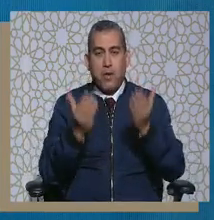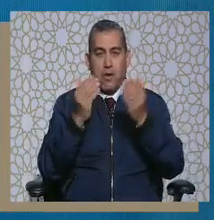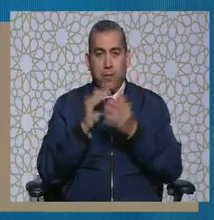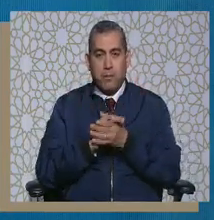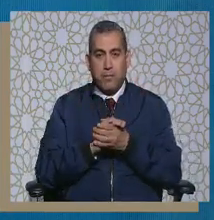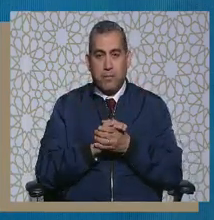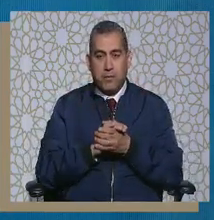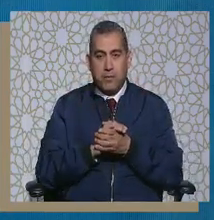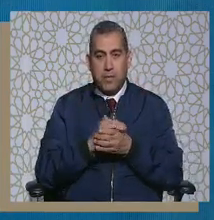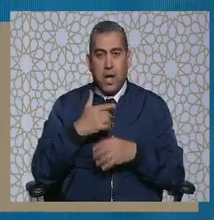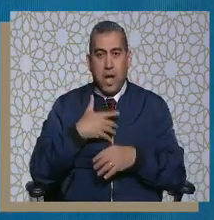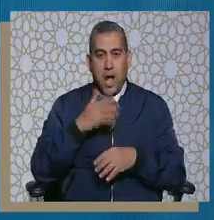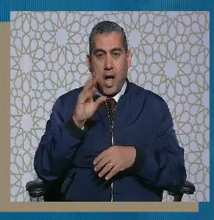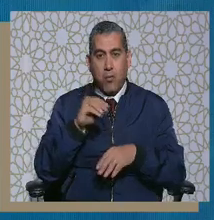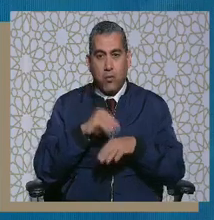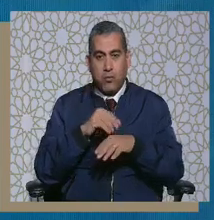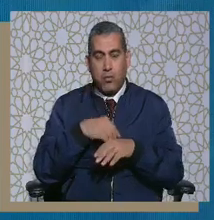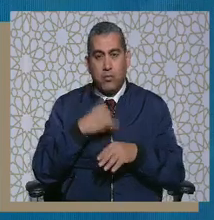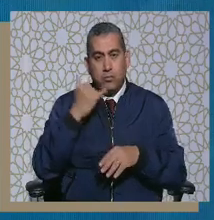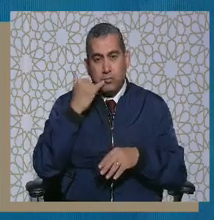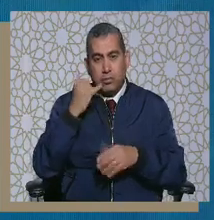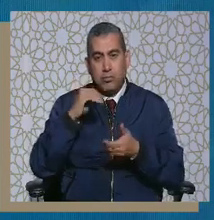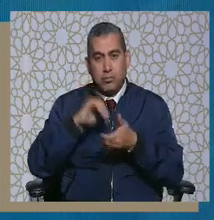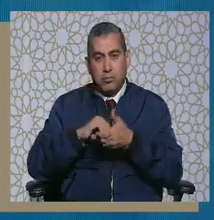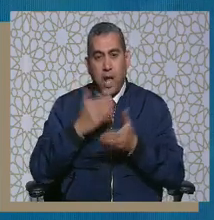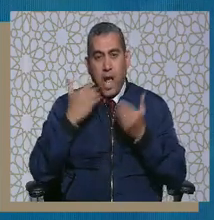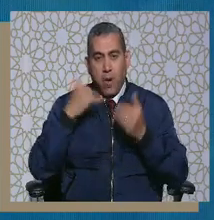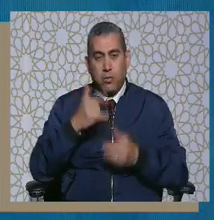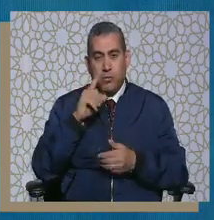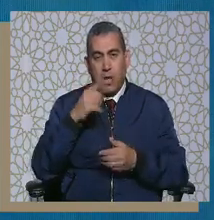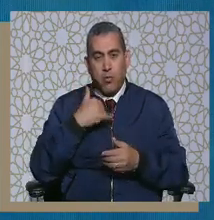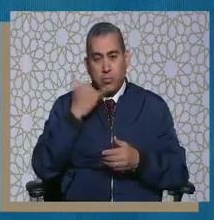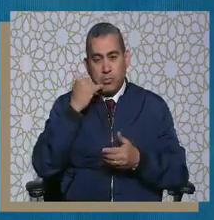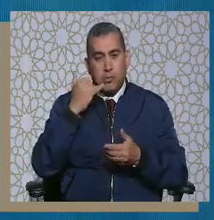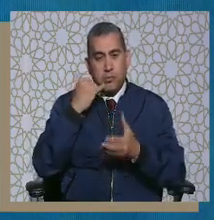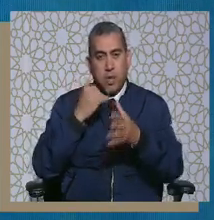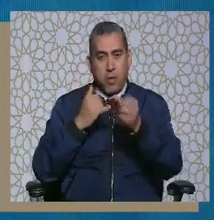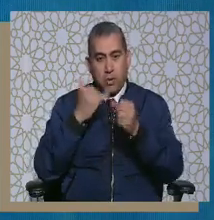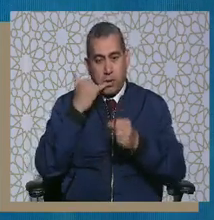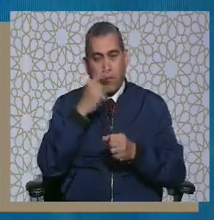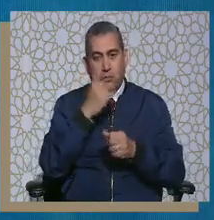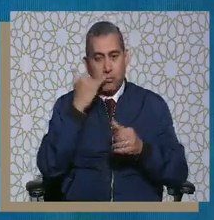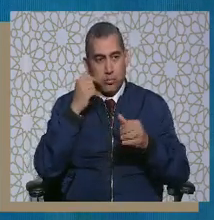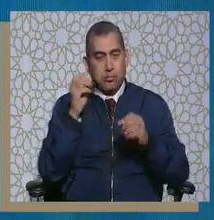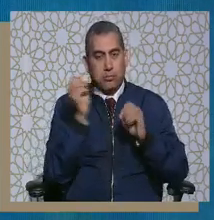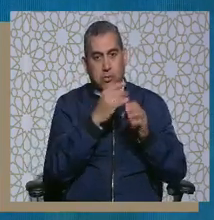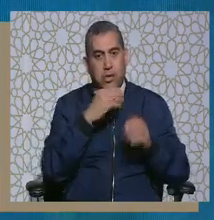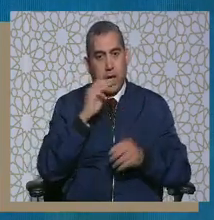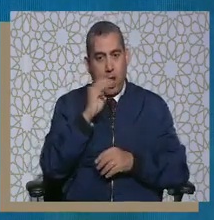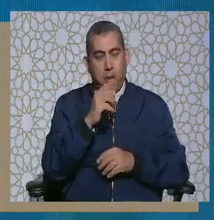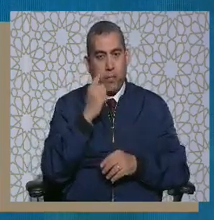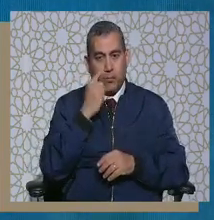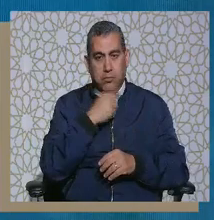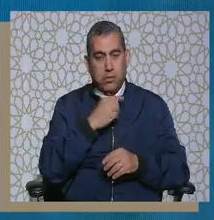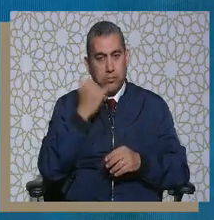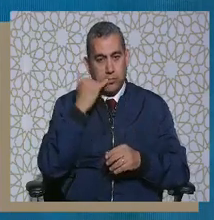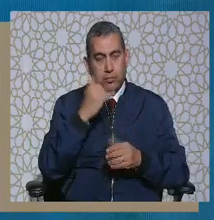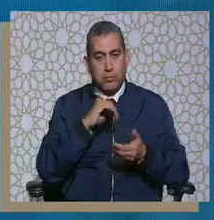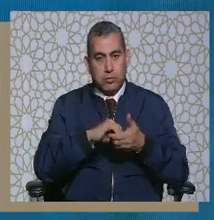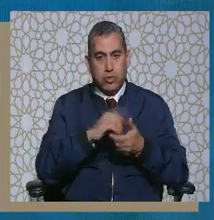رب انا عايزه اتواصل معاك يا دكتور بس مش على الهواء في طيب حاضر خدي رقم التليفون واجاوب على حضرتك واتشرف